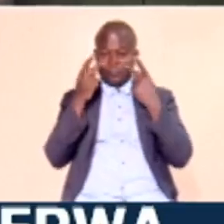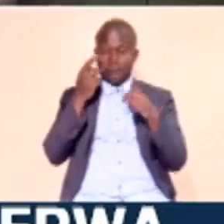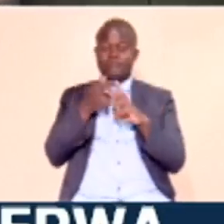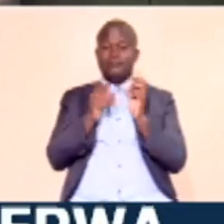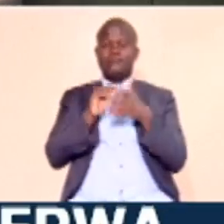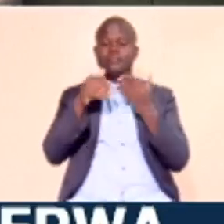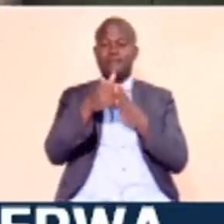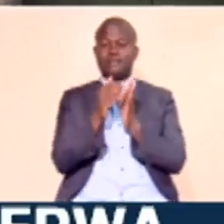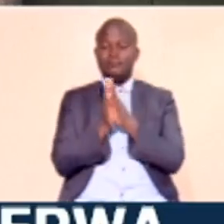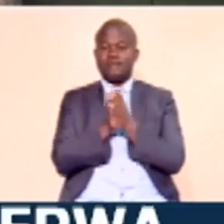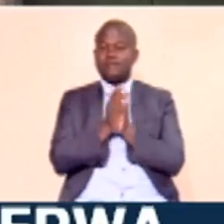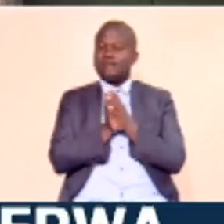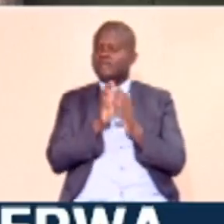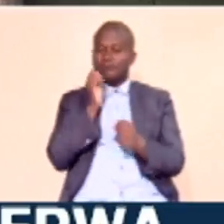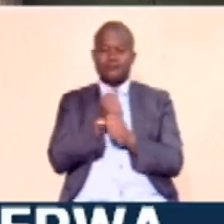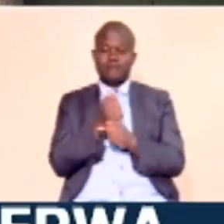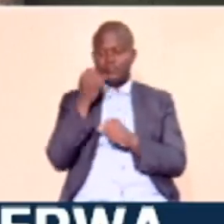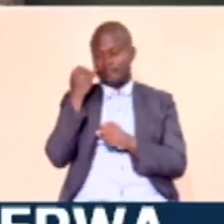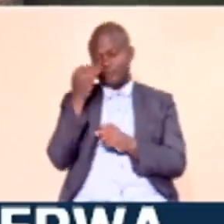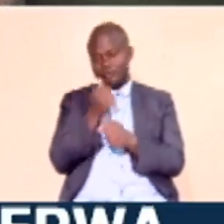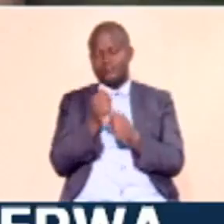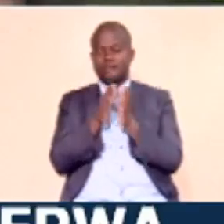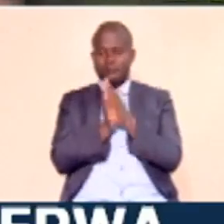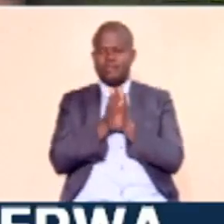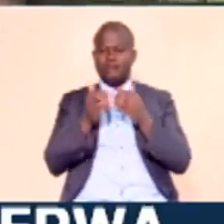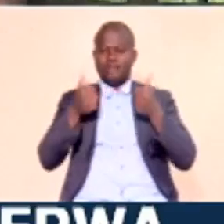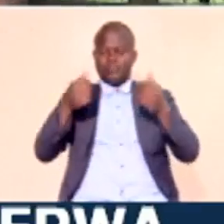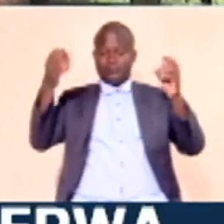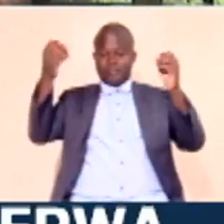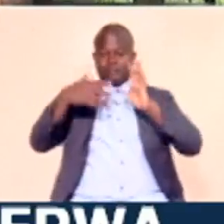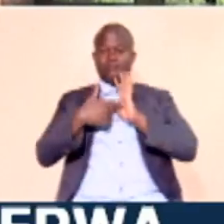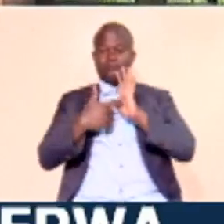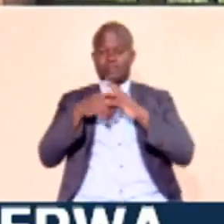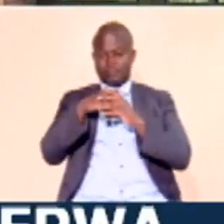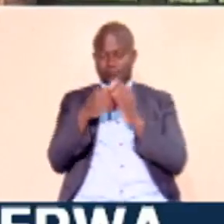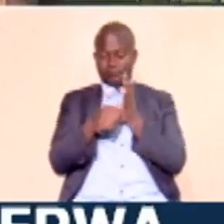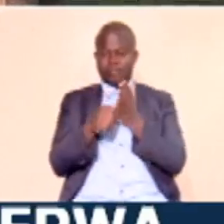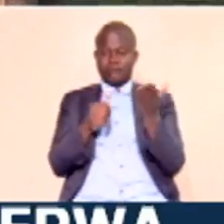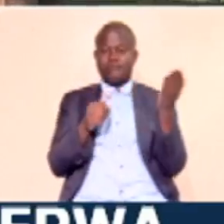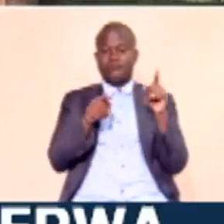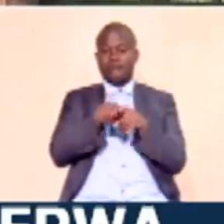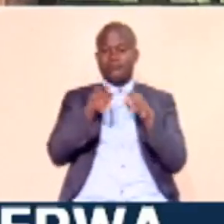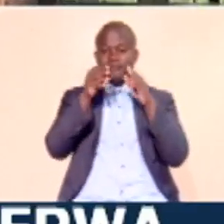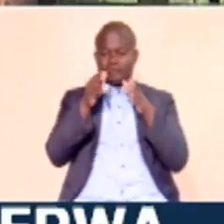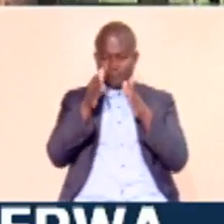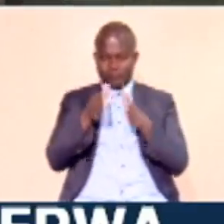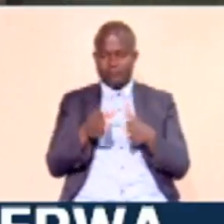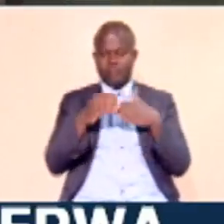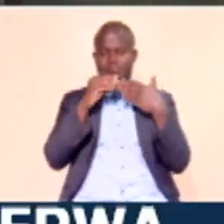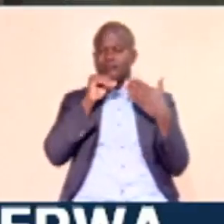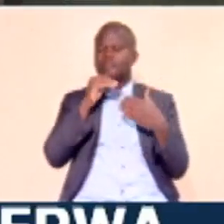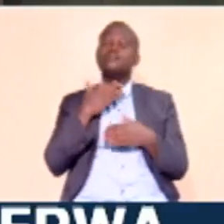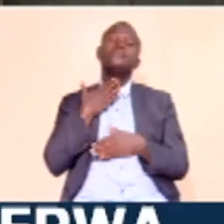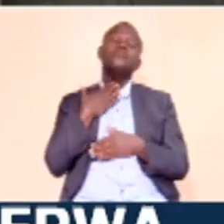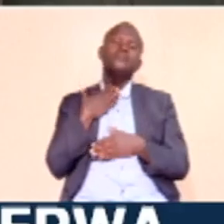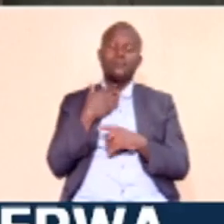ni amateka aba yanditse. Iyo wanditse amateka akagaragaramo ikizinga, nk'umuntu w'umuyobozi ntabwo yakabyifuje.